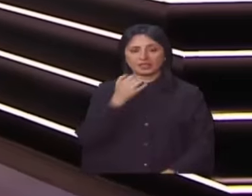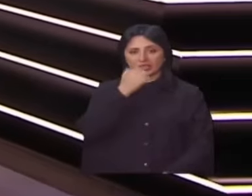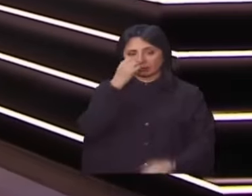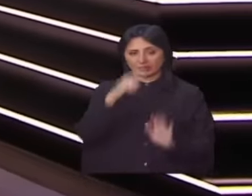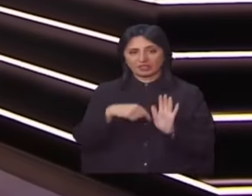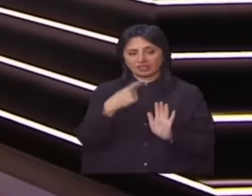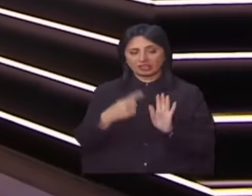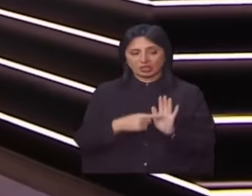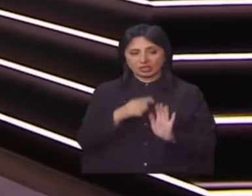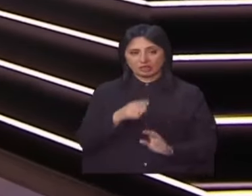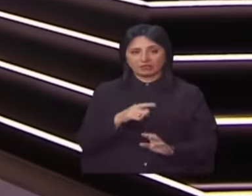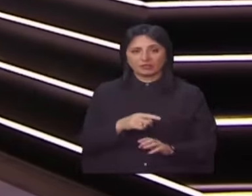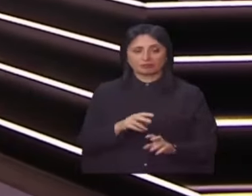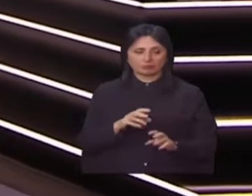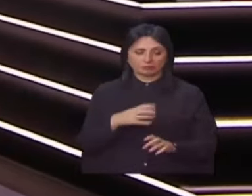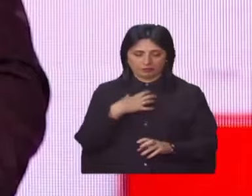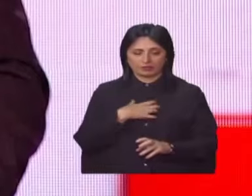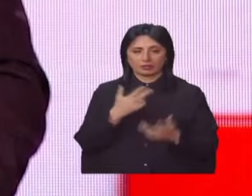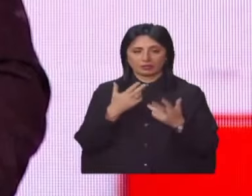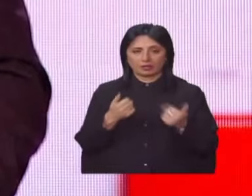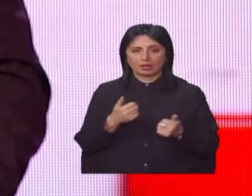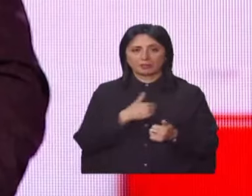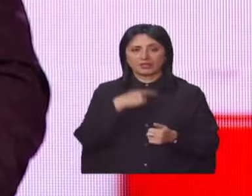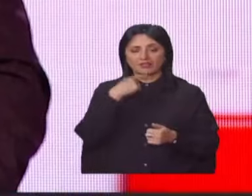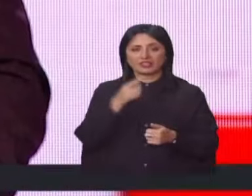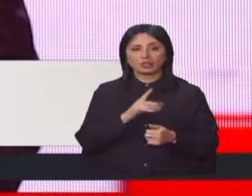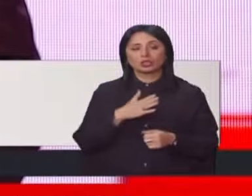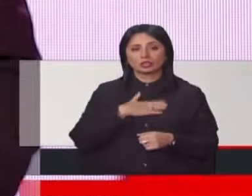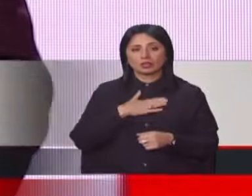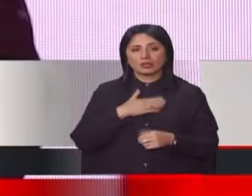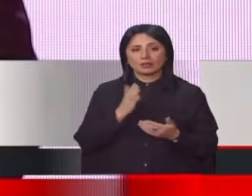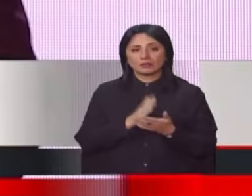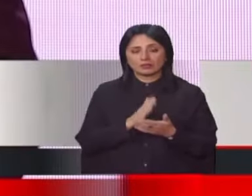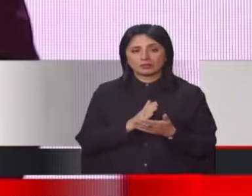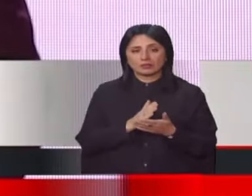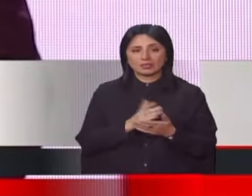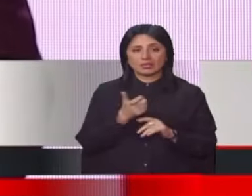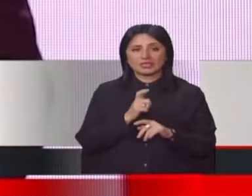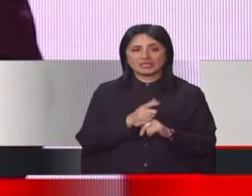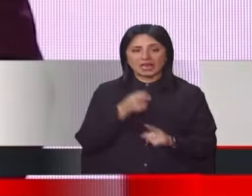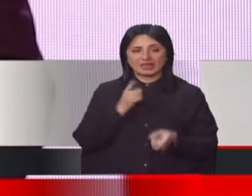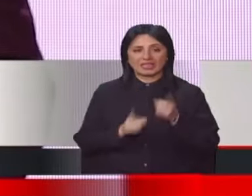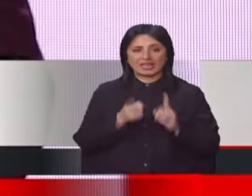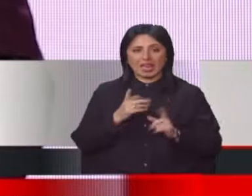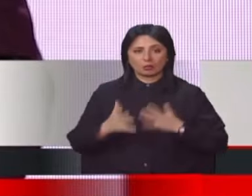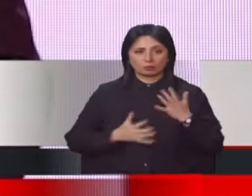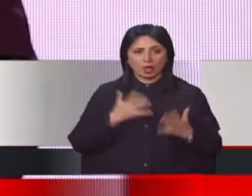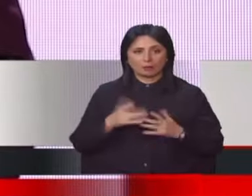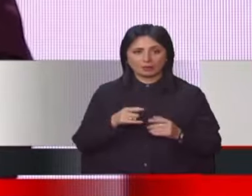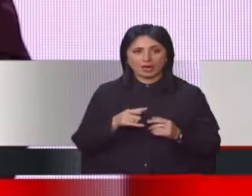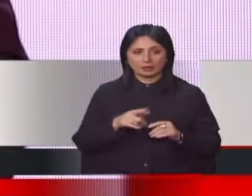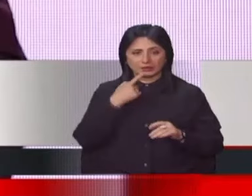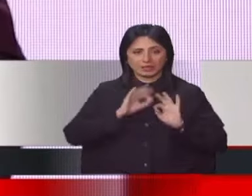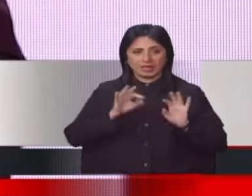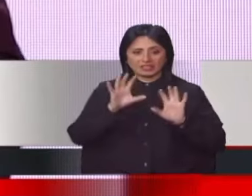ამ შეკითხვისთვის. ცალსახად გვინდა ვთქვათ, რომ ჩვენ გვაქვს ძალიან რეალისტური ამბიცია ამ